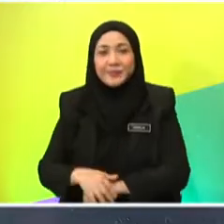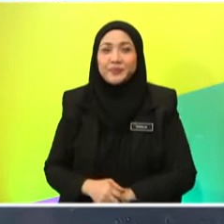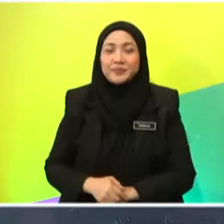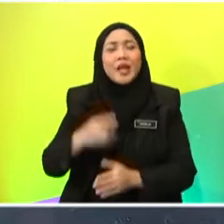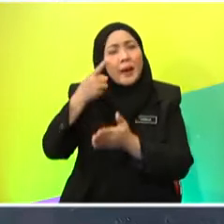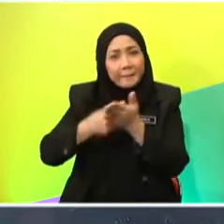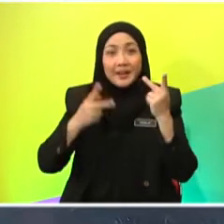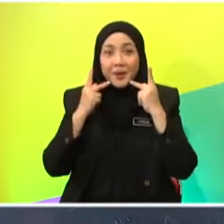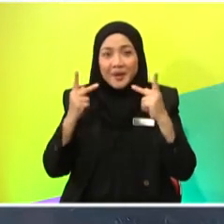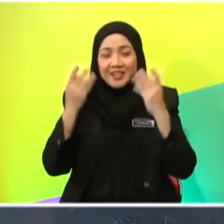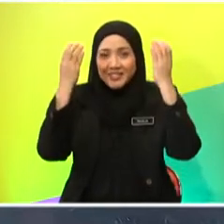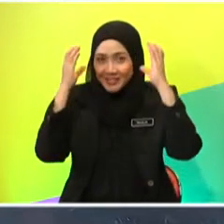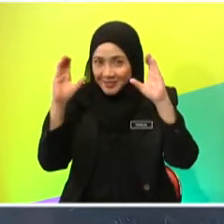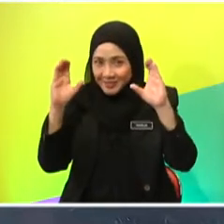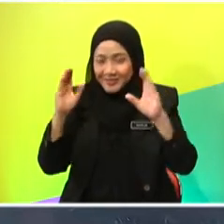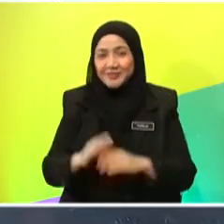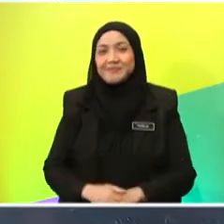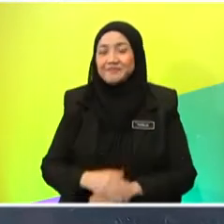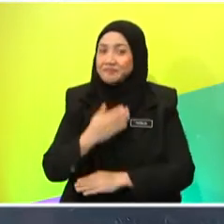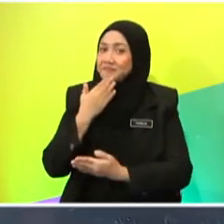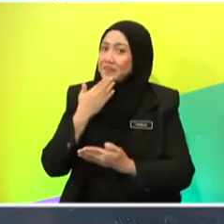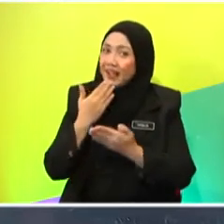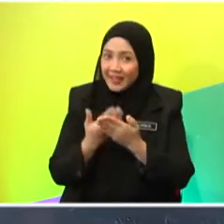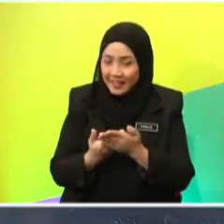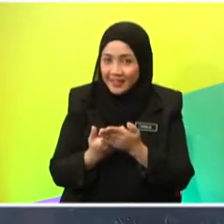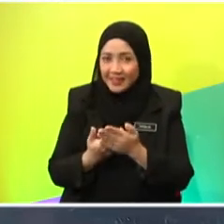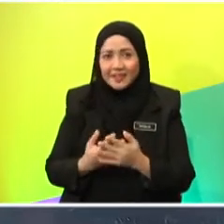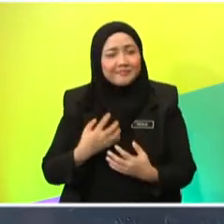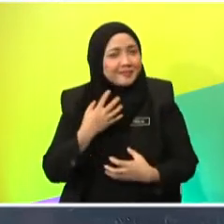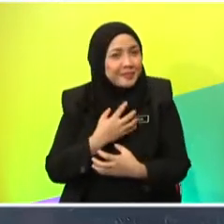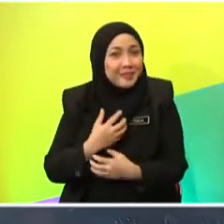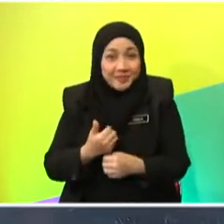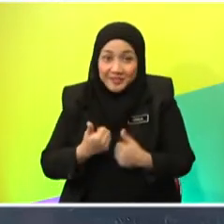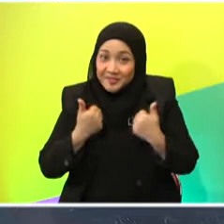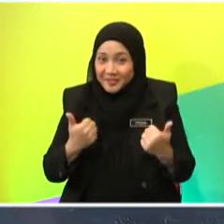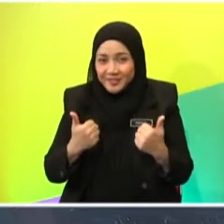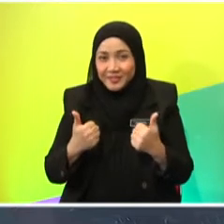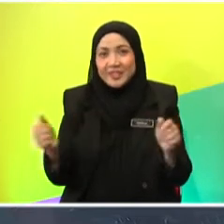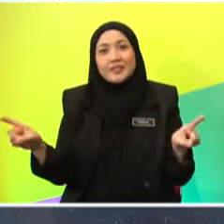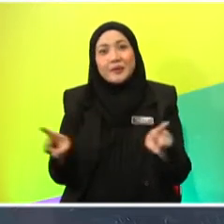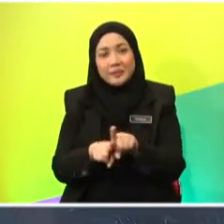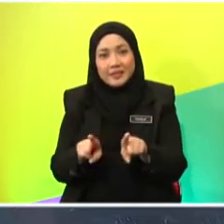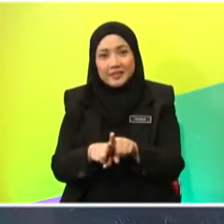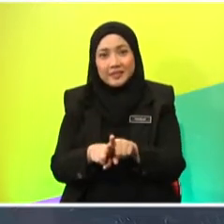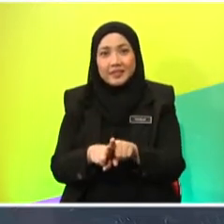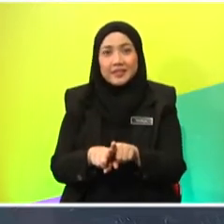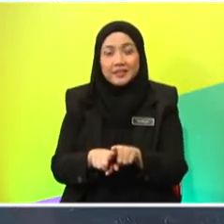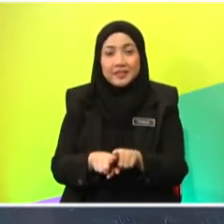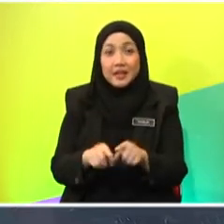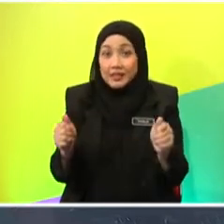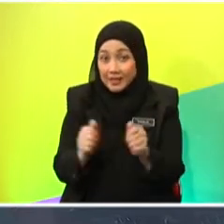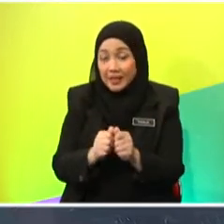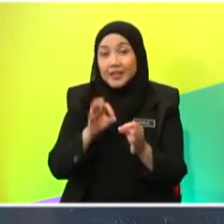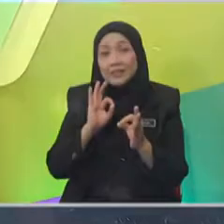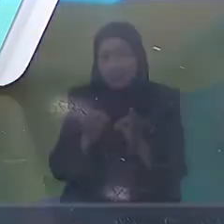kabar Ce Guh baik-baik Srono kita dapat bersama dengan chegou pada hari ini dan juga kita bersama dengan juru base